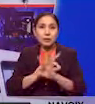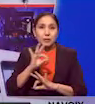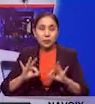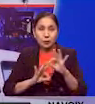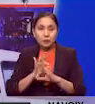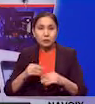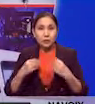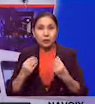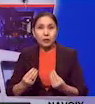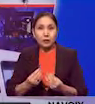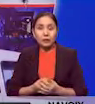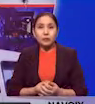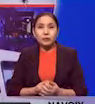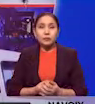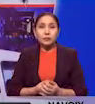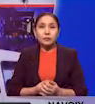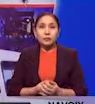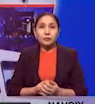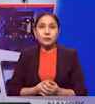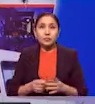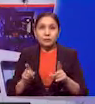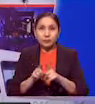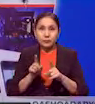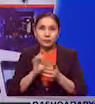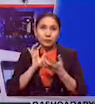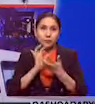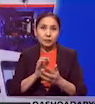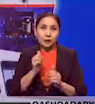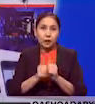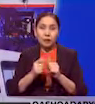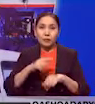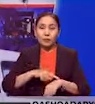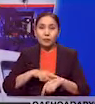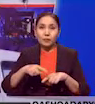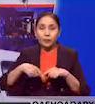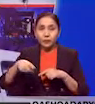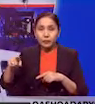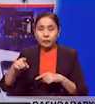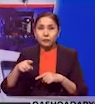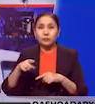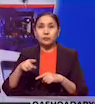ketuv jarayonlari hamda harakat avtobuslarning arasında intervallarda vaqtinda saqlov